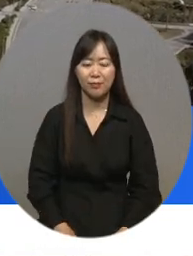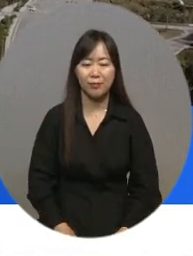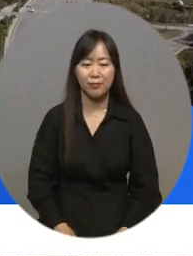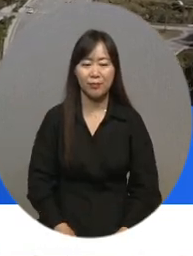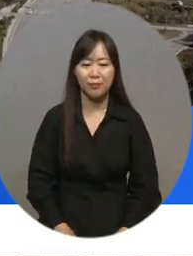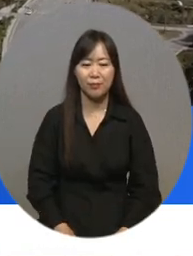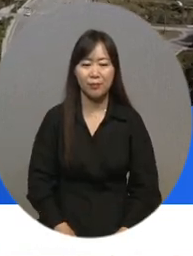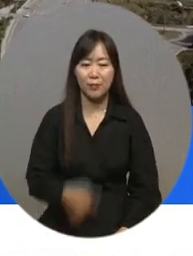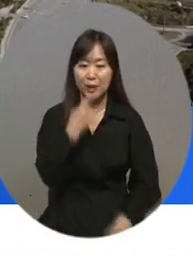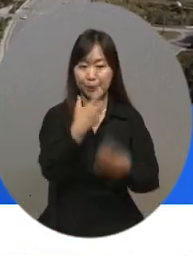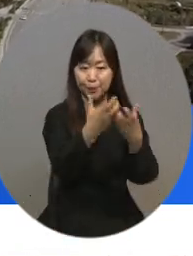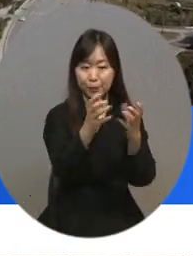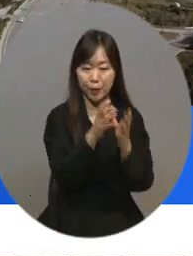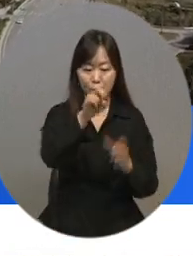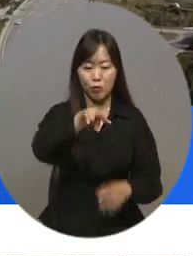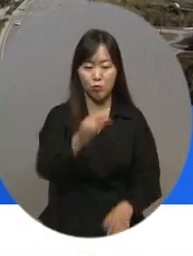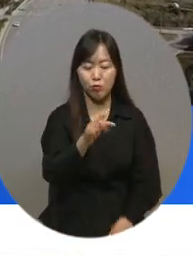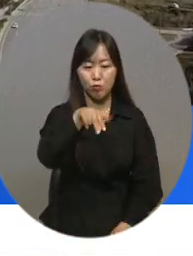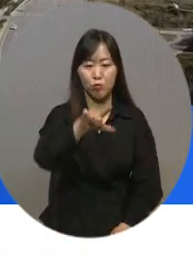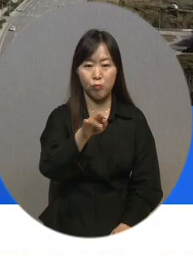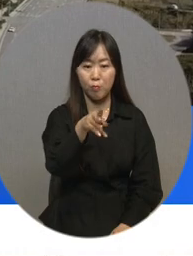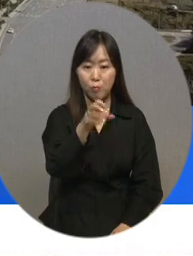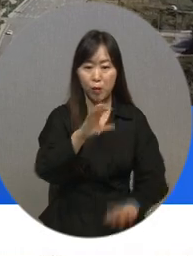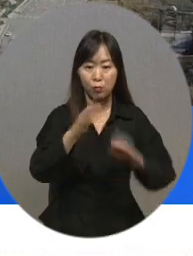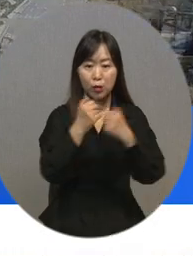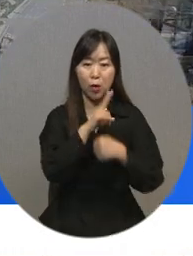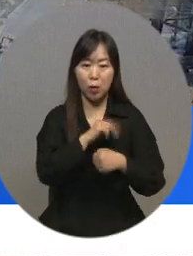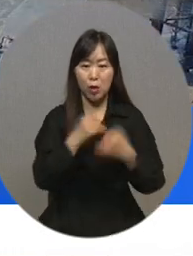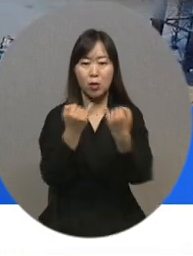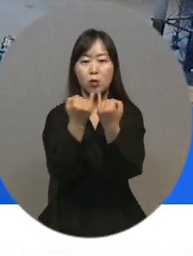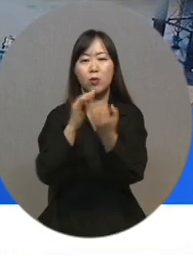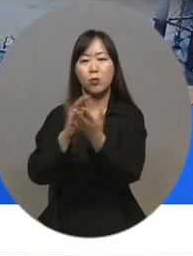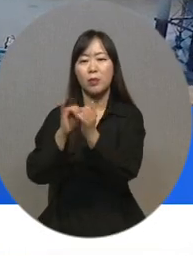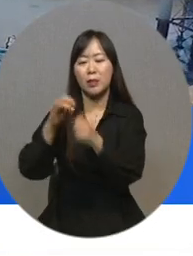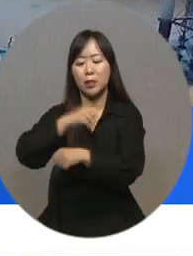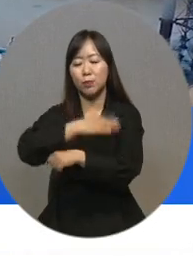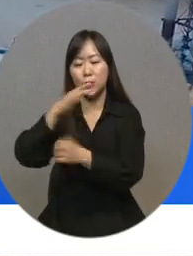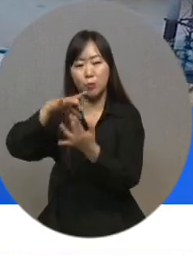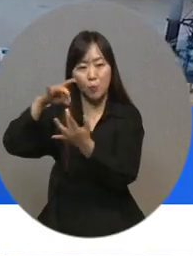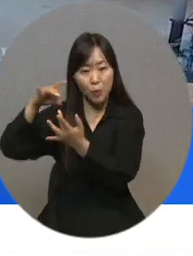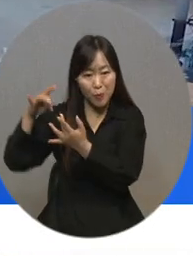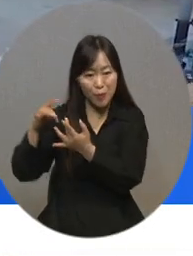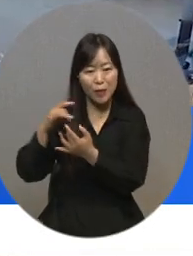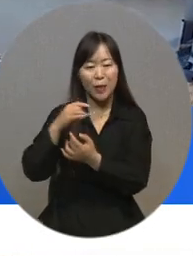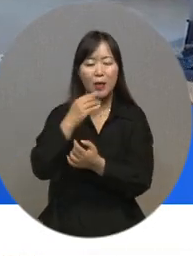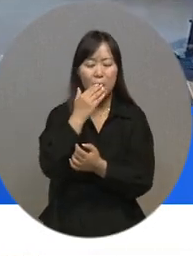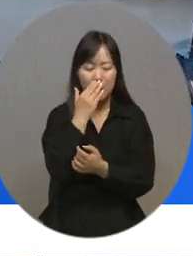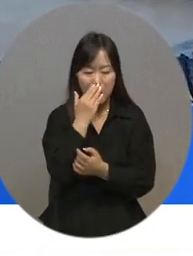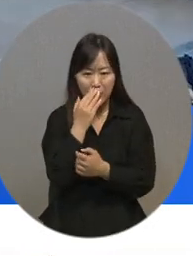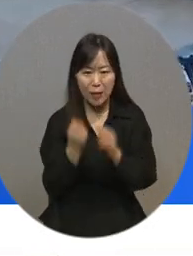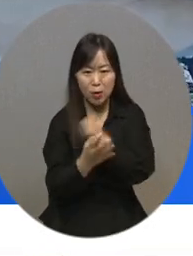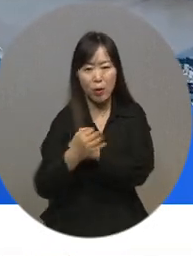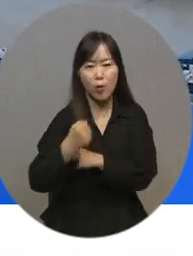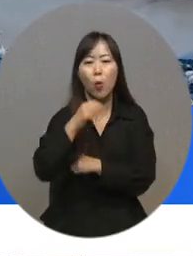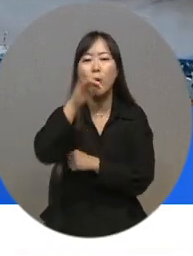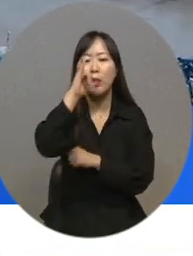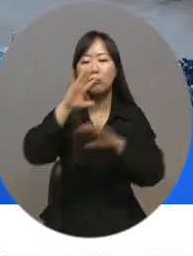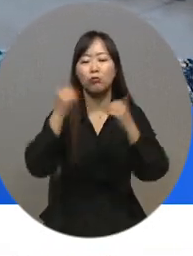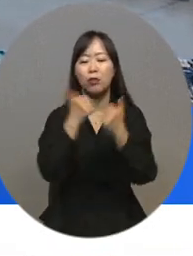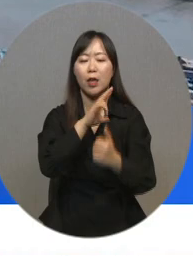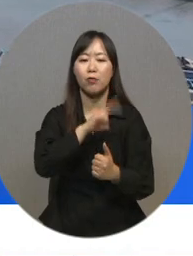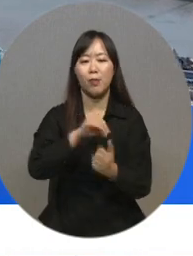떠났습니다 더불어민주당 윤준병 국회의원이 여성 소비자 신문이 법은 선한 영향력 국회의원으로